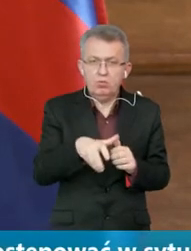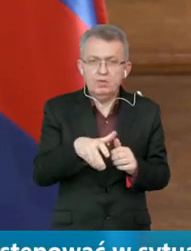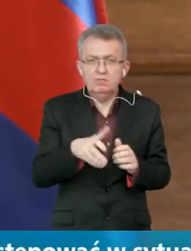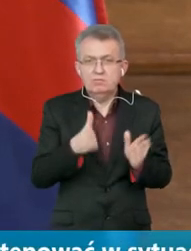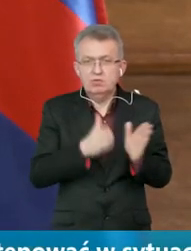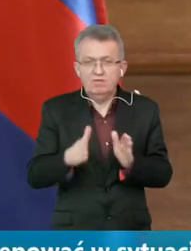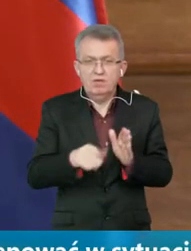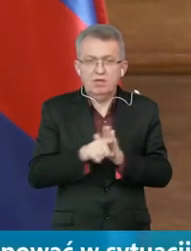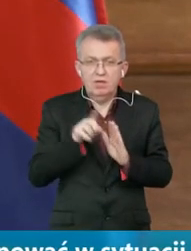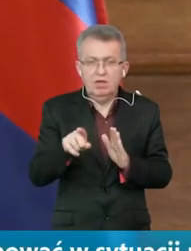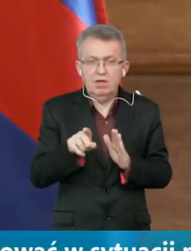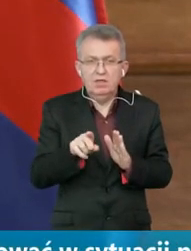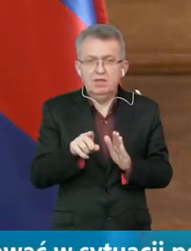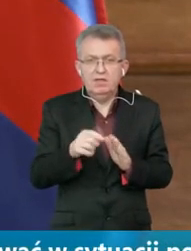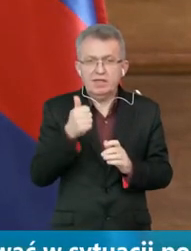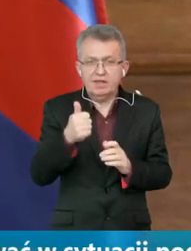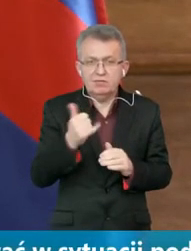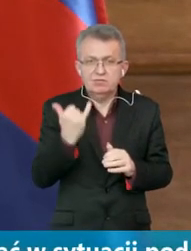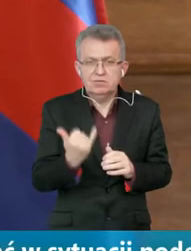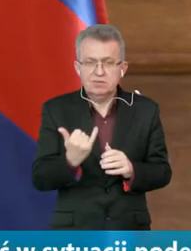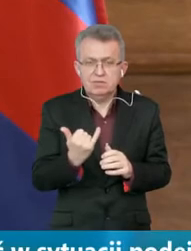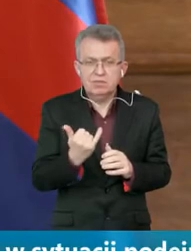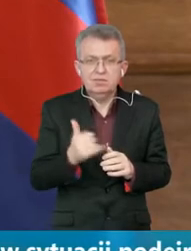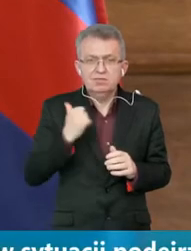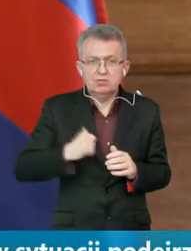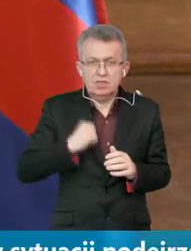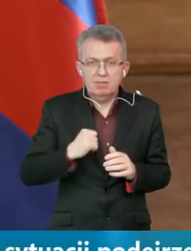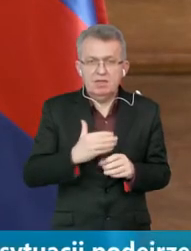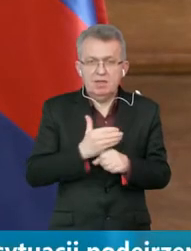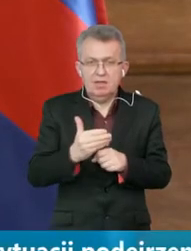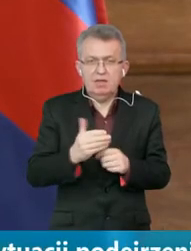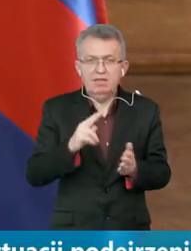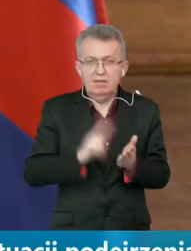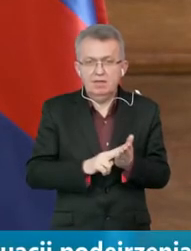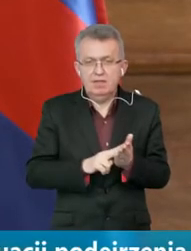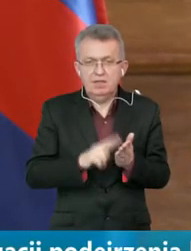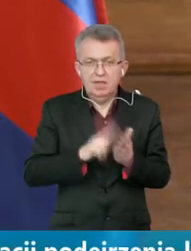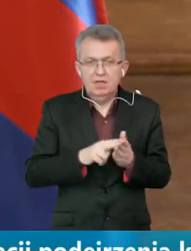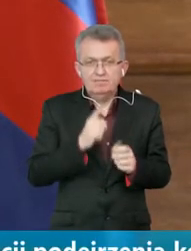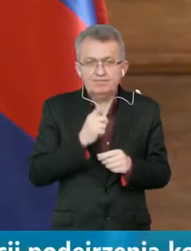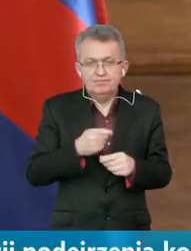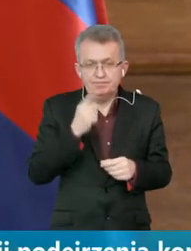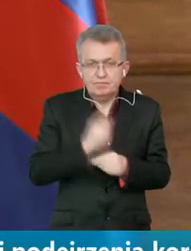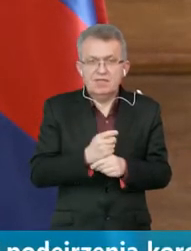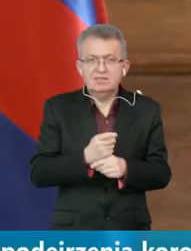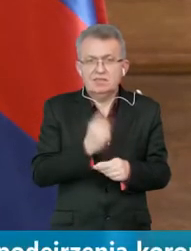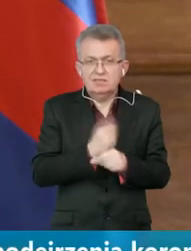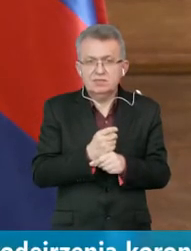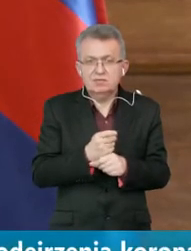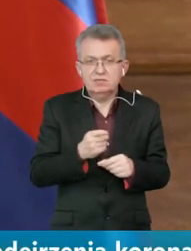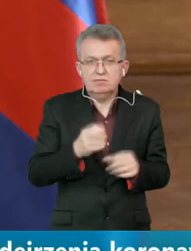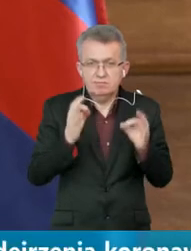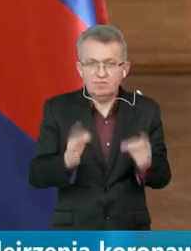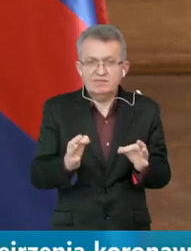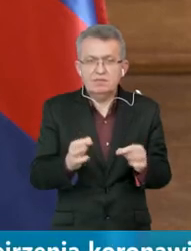przygotowywane wyłącznie dla jednego dziecka. Czekamy na te rozstrzygnięcia ostateczne w